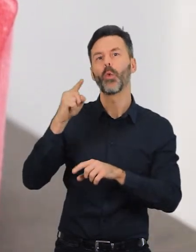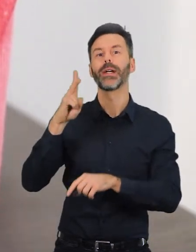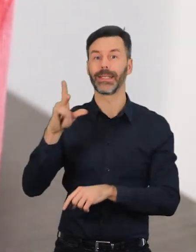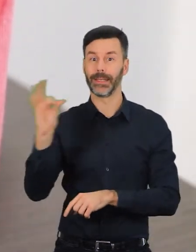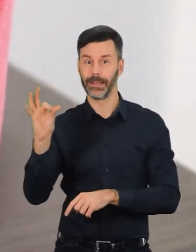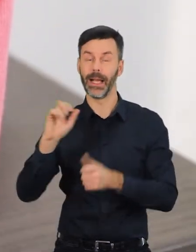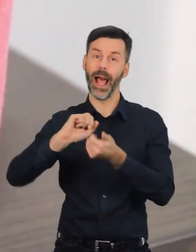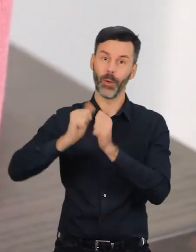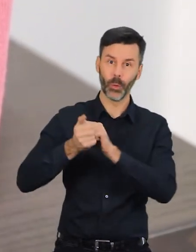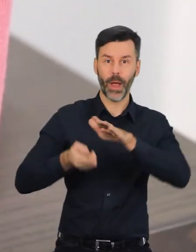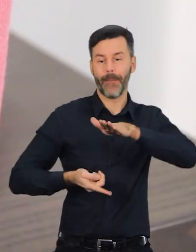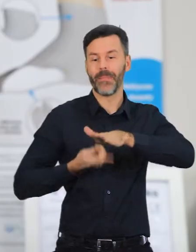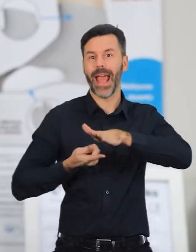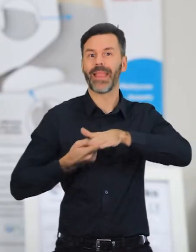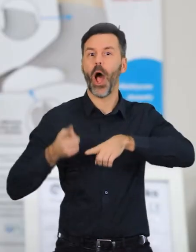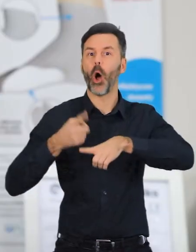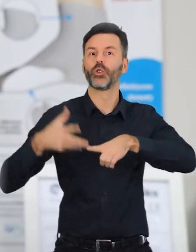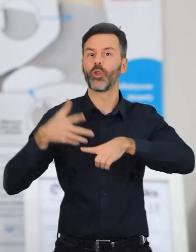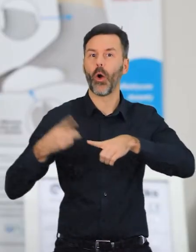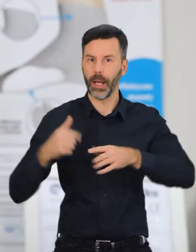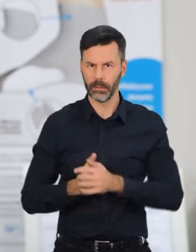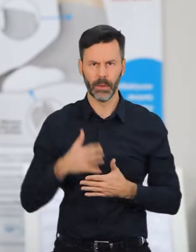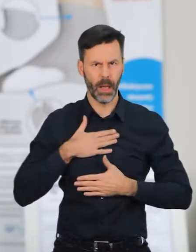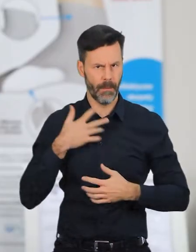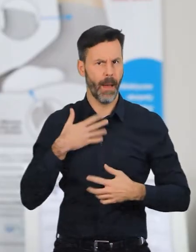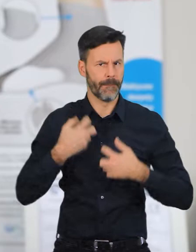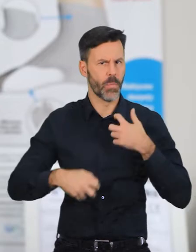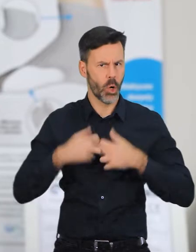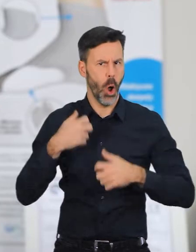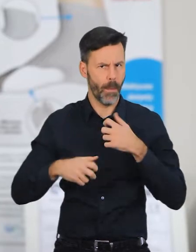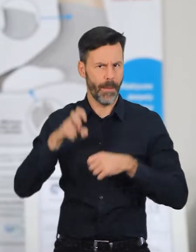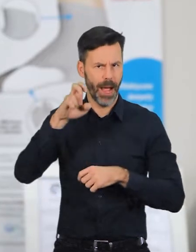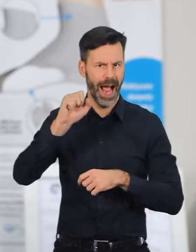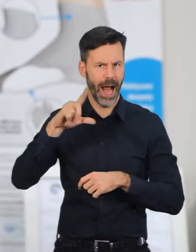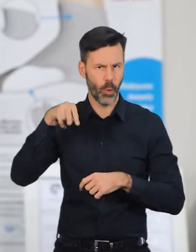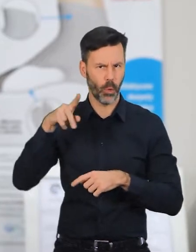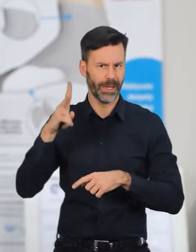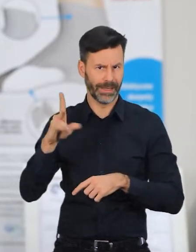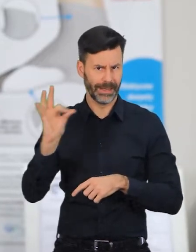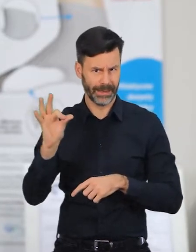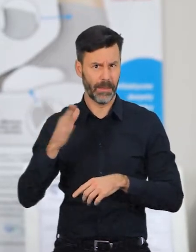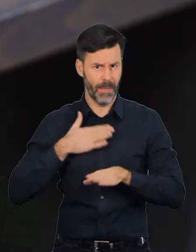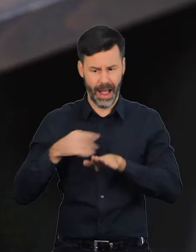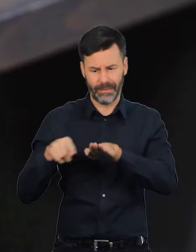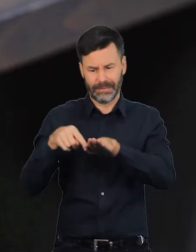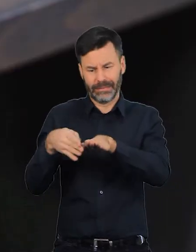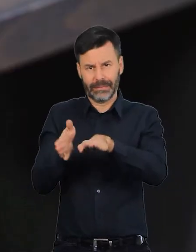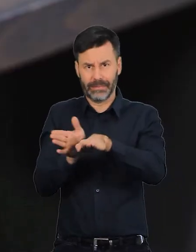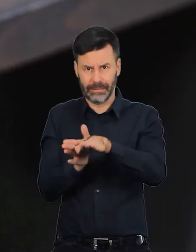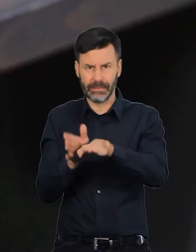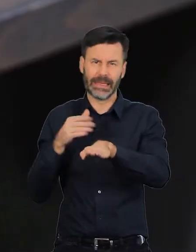i skarpetki na ostrogę piętową. Sam cierpię na przypadłość związaną z haluksem, więc